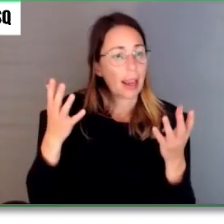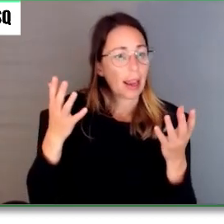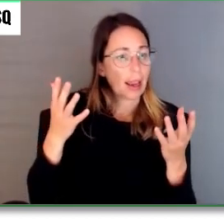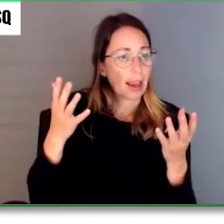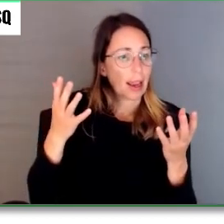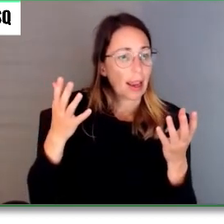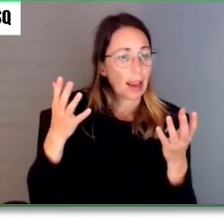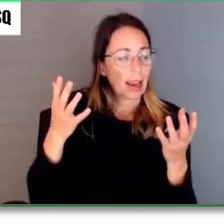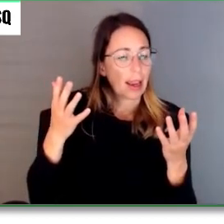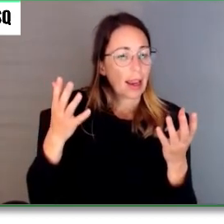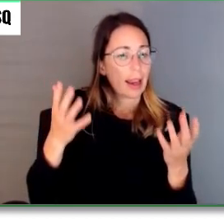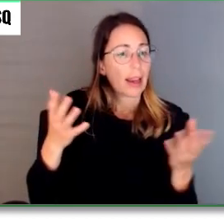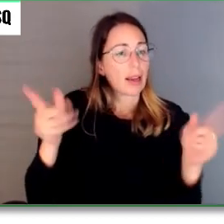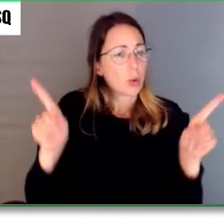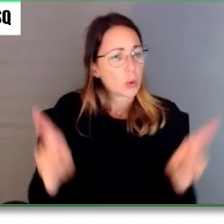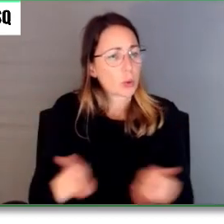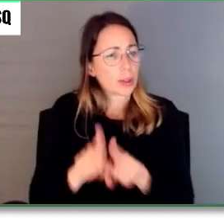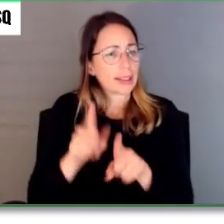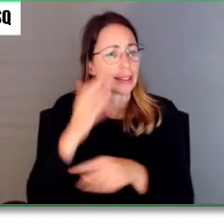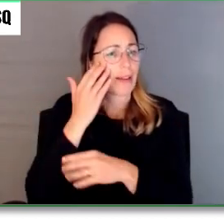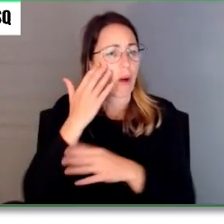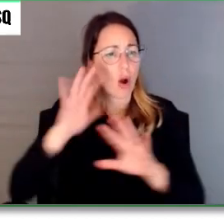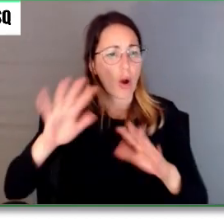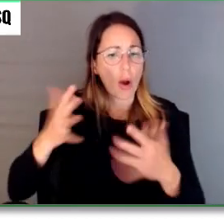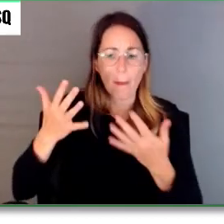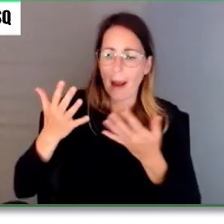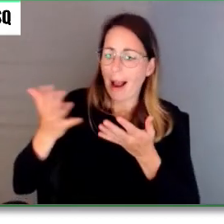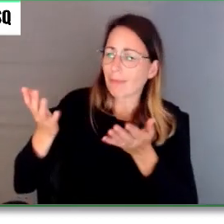et également voir comment continuer cette conversation.